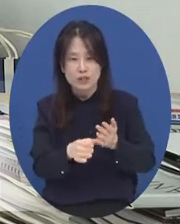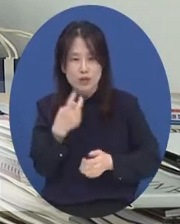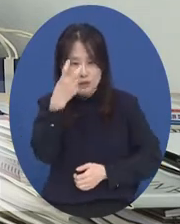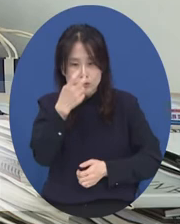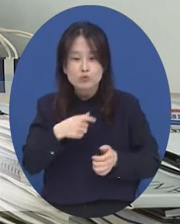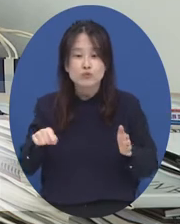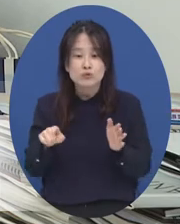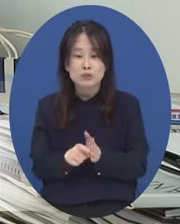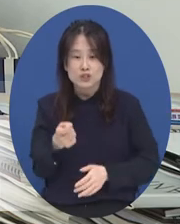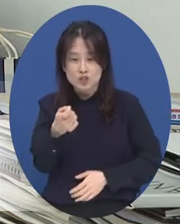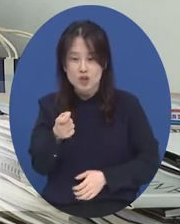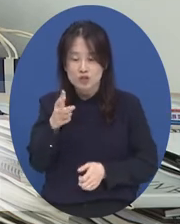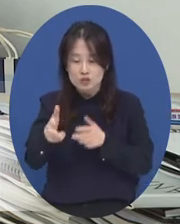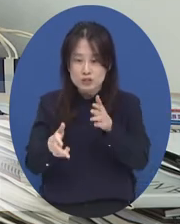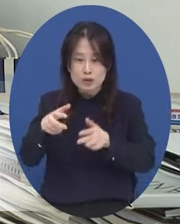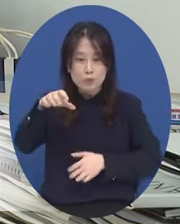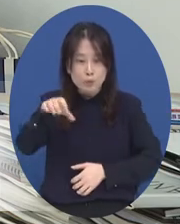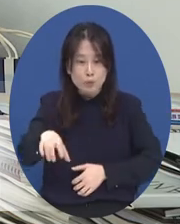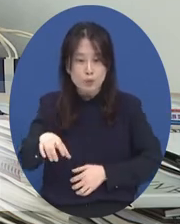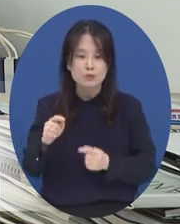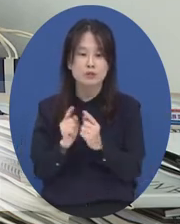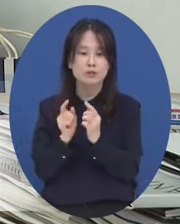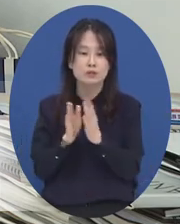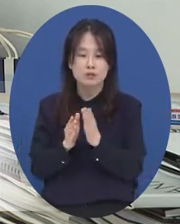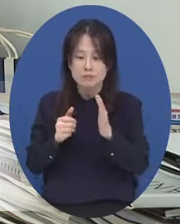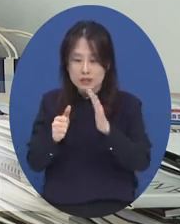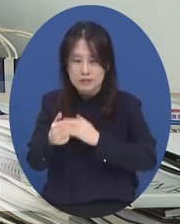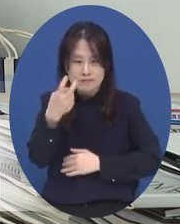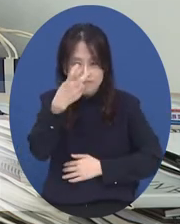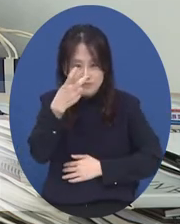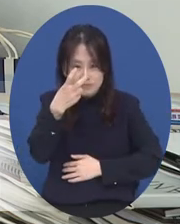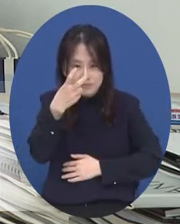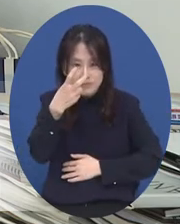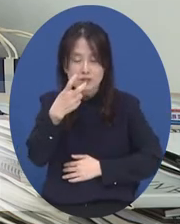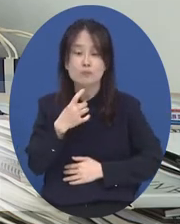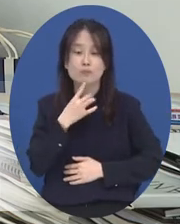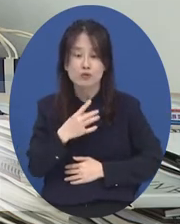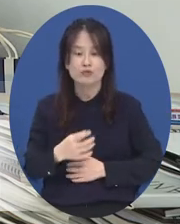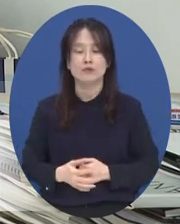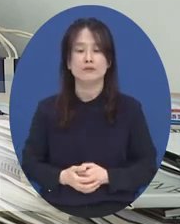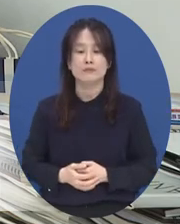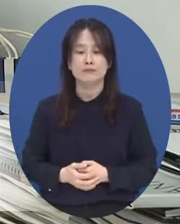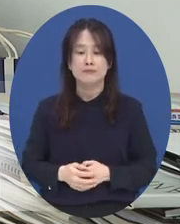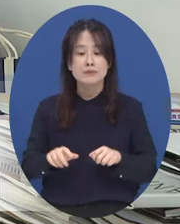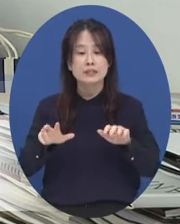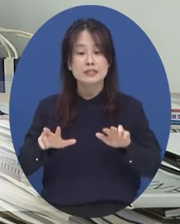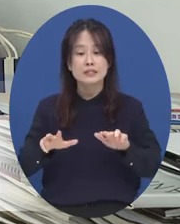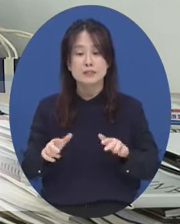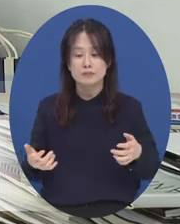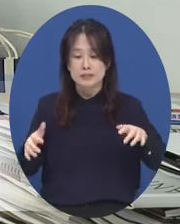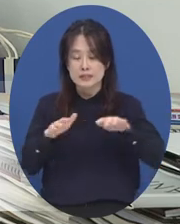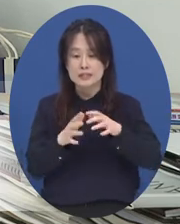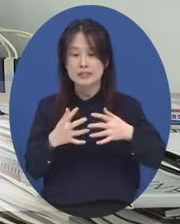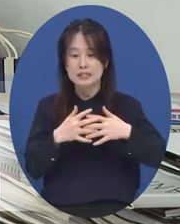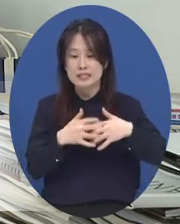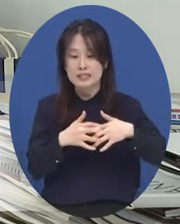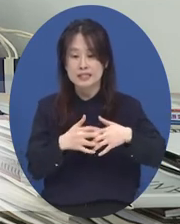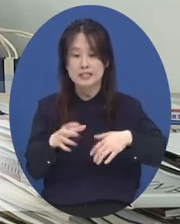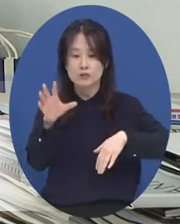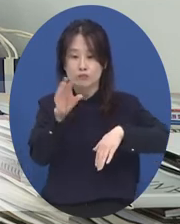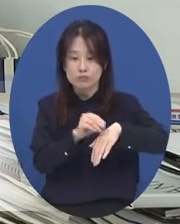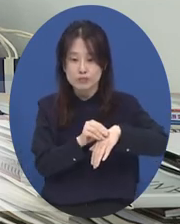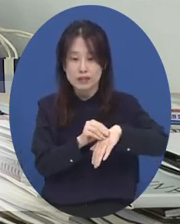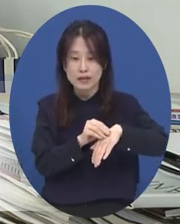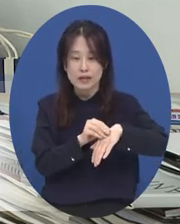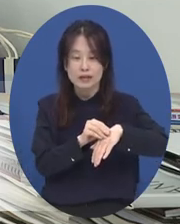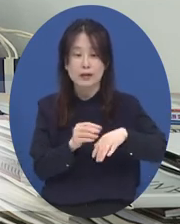관리를 위해선 소규모 사업장은 방문 점검 에 의존할 수밖에 없었지만 사물 인터넷